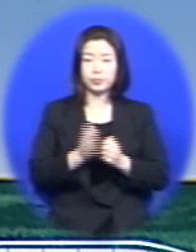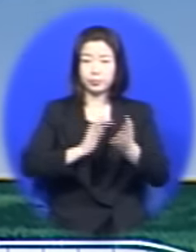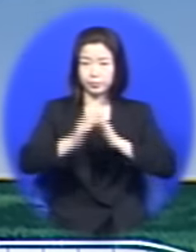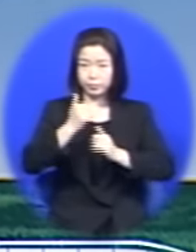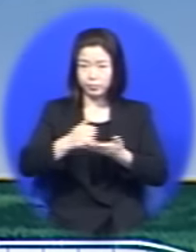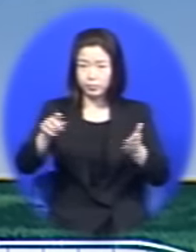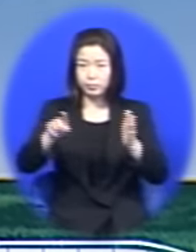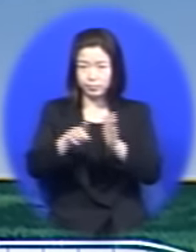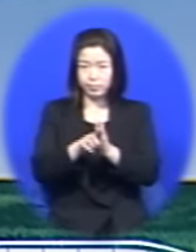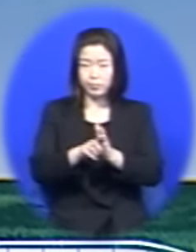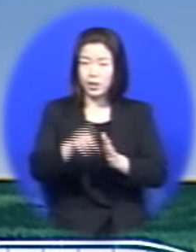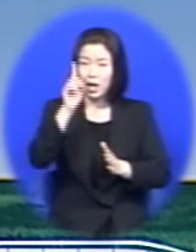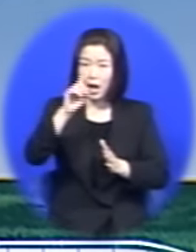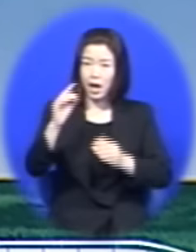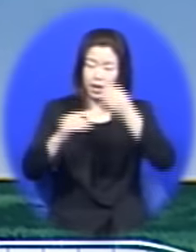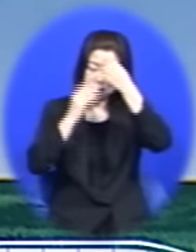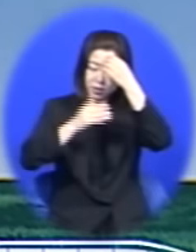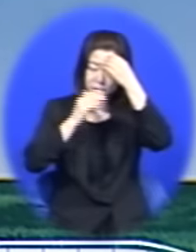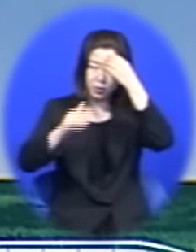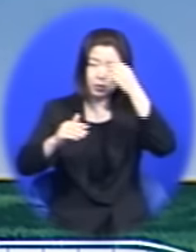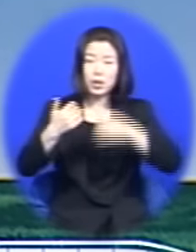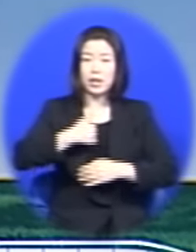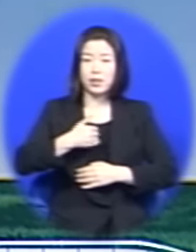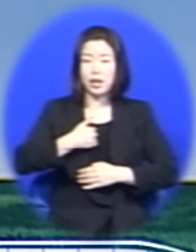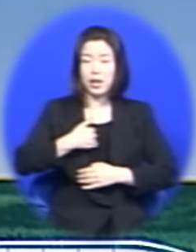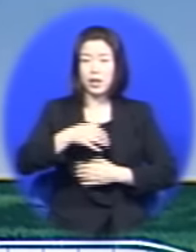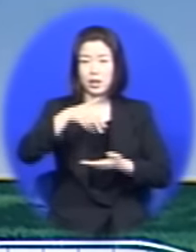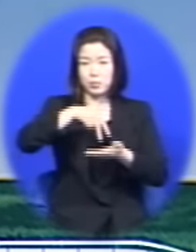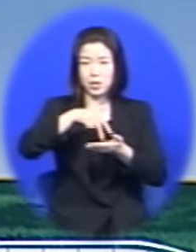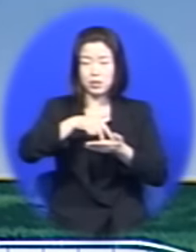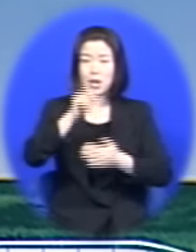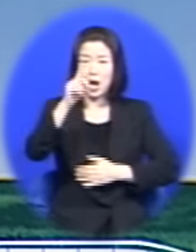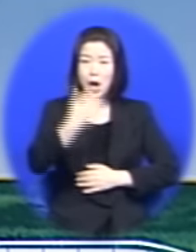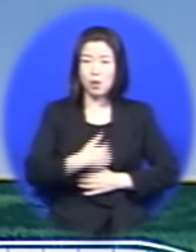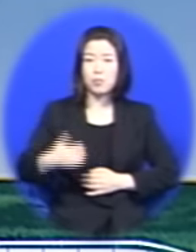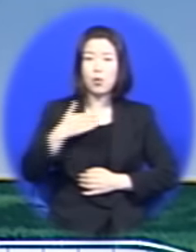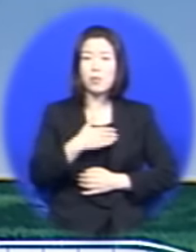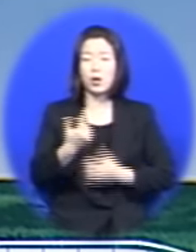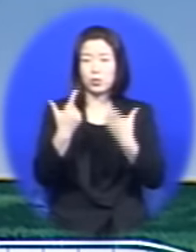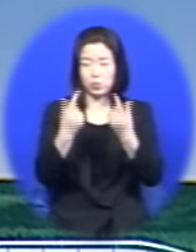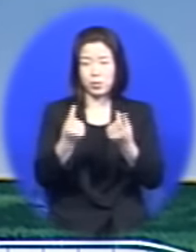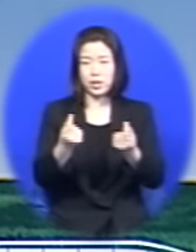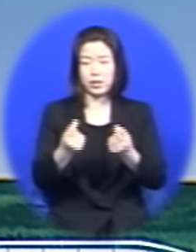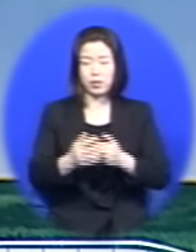예수를 믿는 한 성도는요, 나에게 있어서 한 몸과도 같아요.